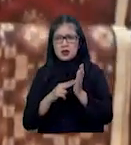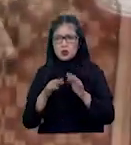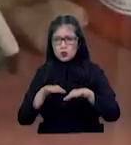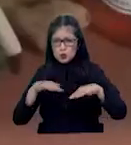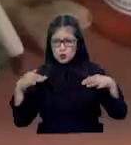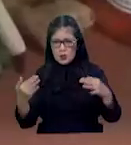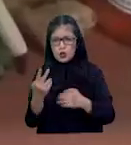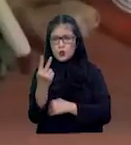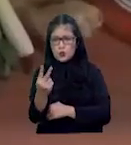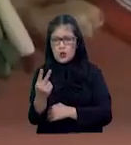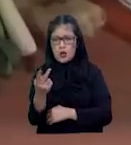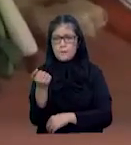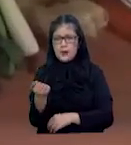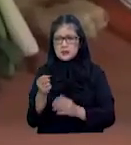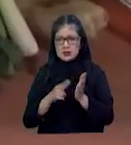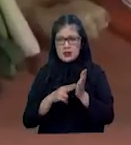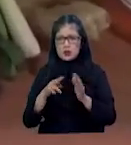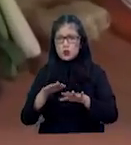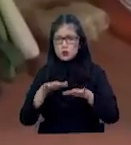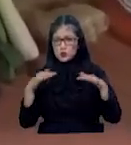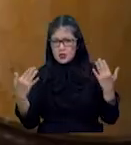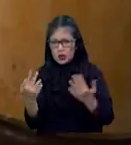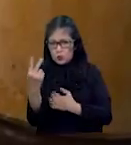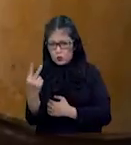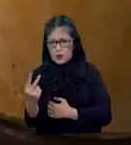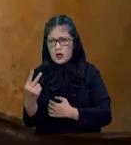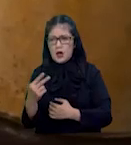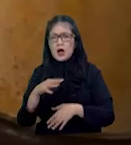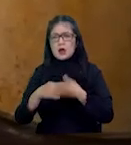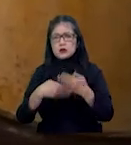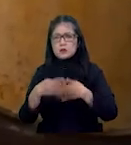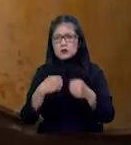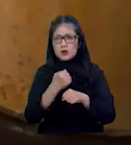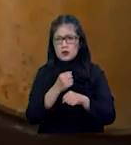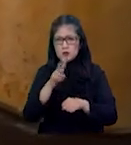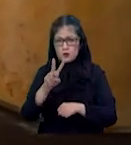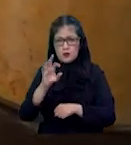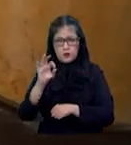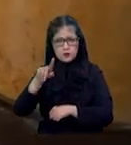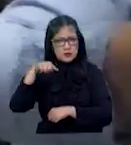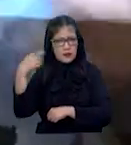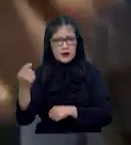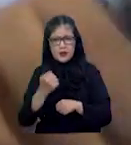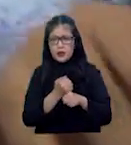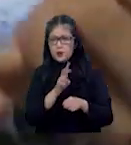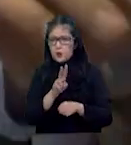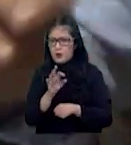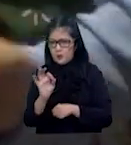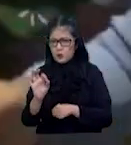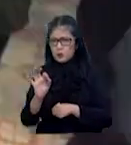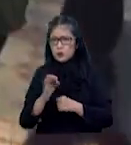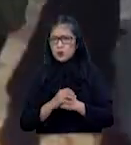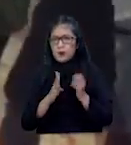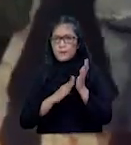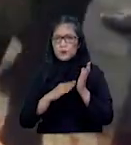Pasar Nusa Dua berlangsung selama perhelatan presidensi jitu NT hingga Puncak KTT g20 di Bali collection kawasan the Nusa